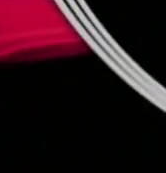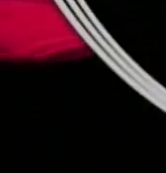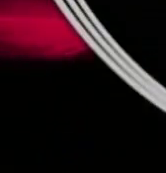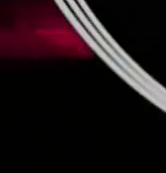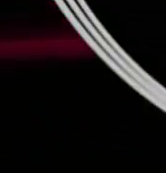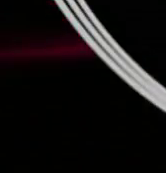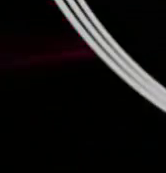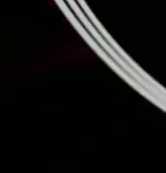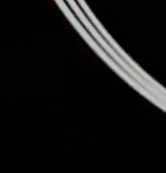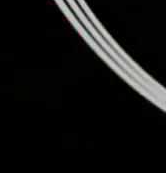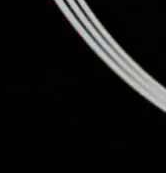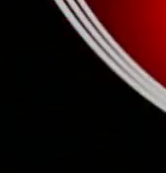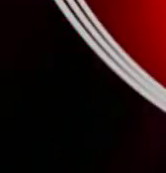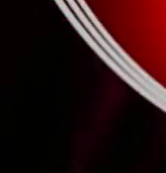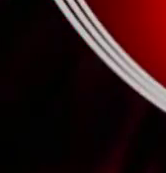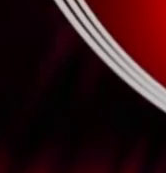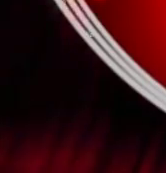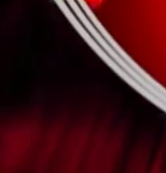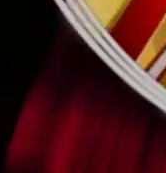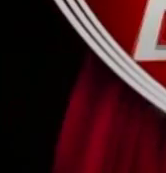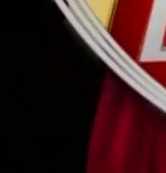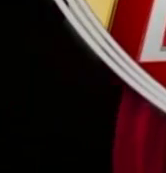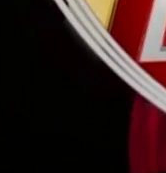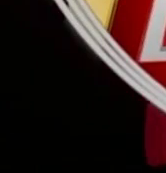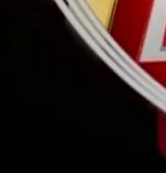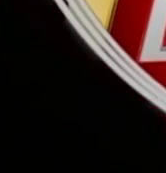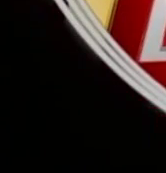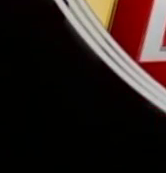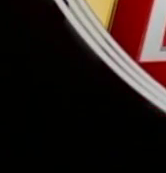Hot News Express।